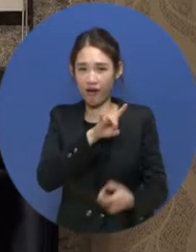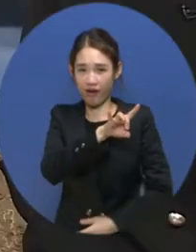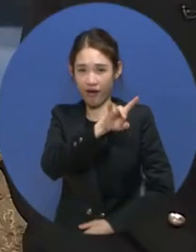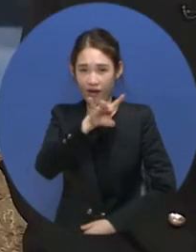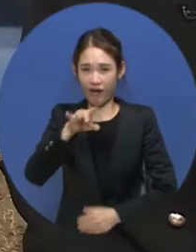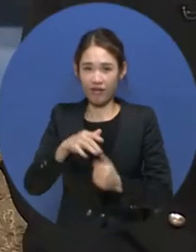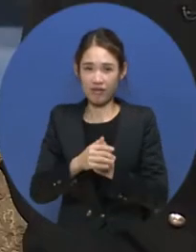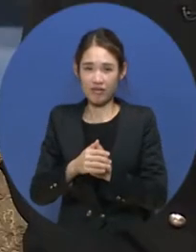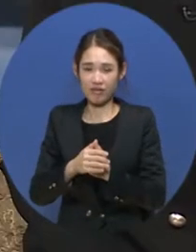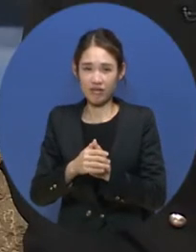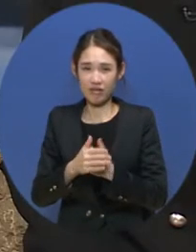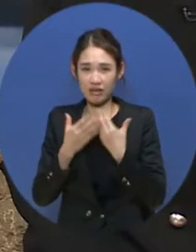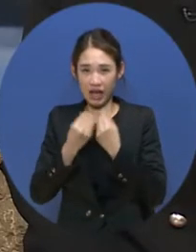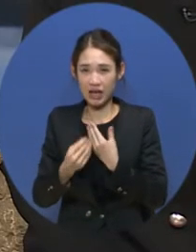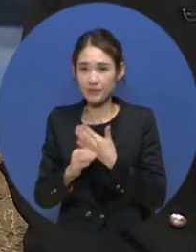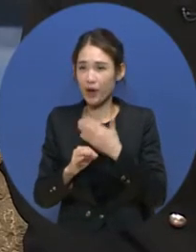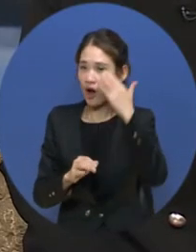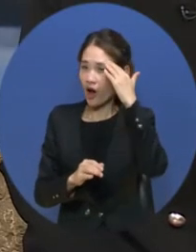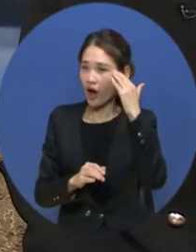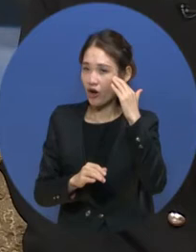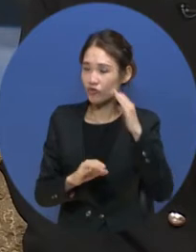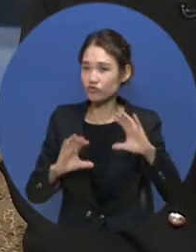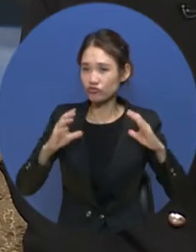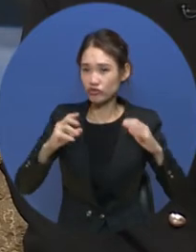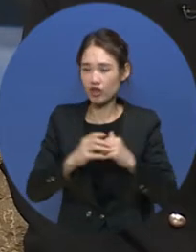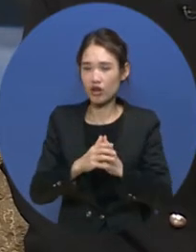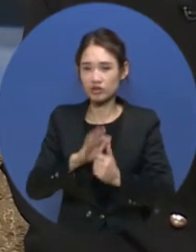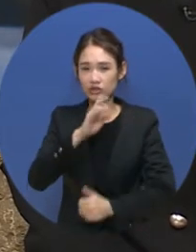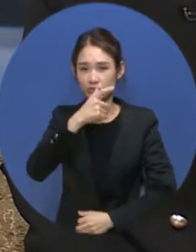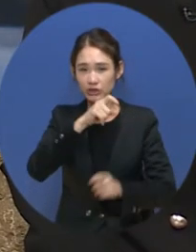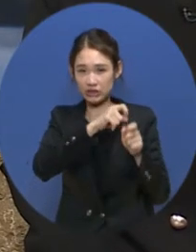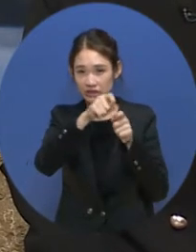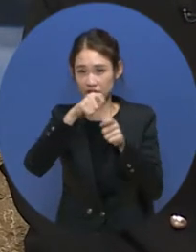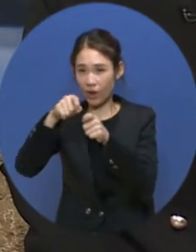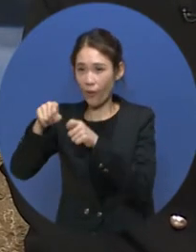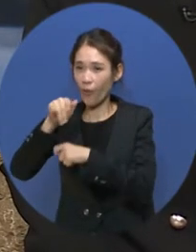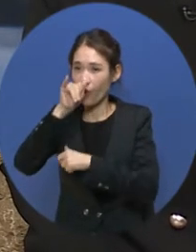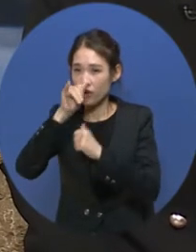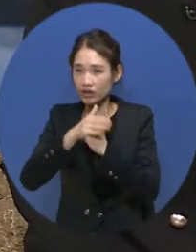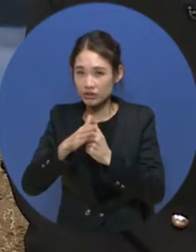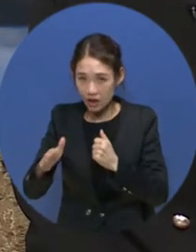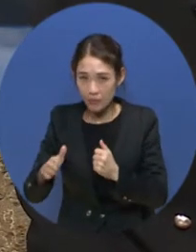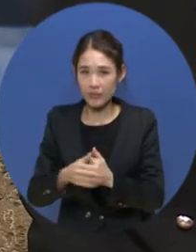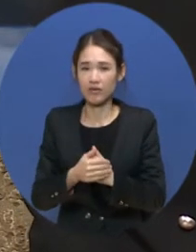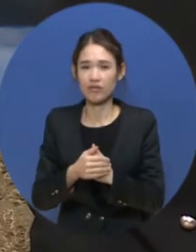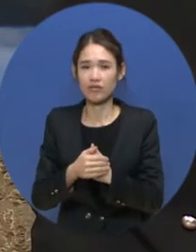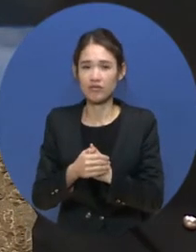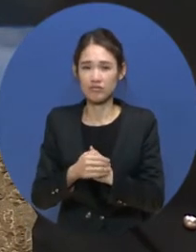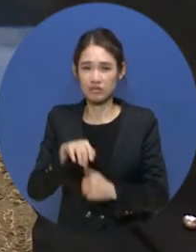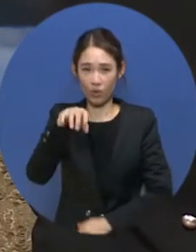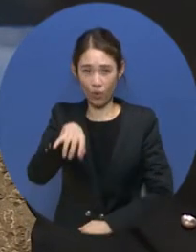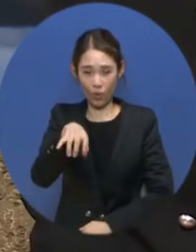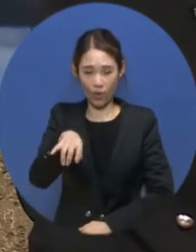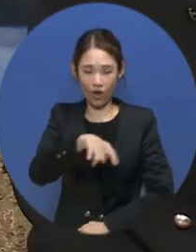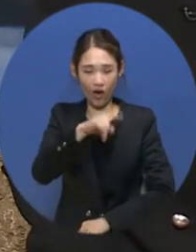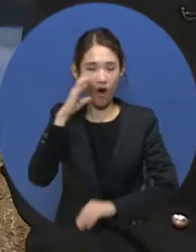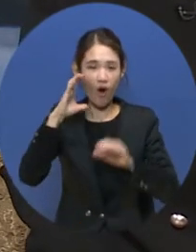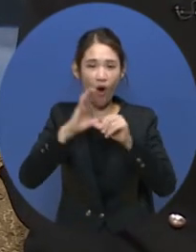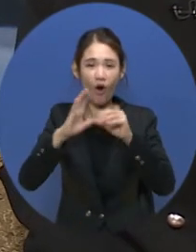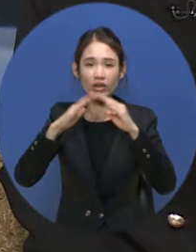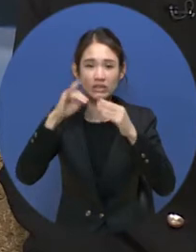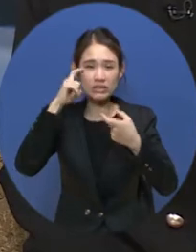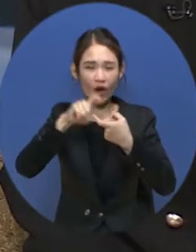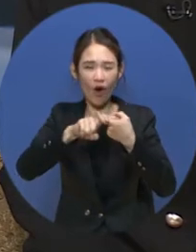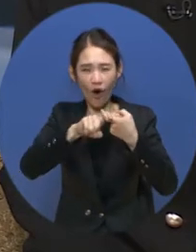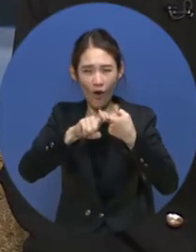가서 우리나라의 17개 시도 예. 있듯이 있어서 네. 그곳에 이제 어린이집들